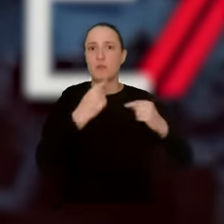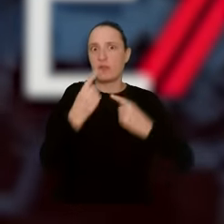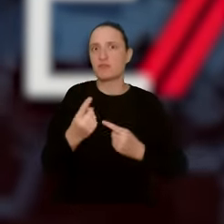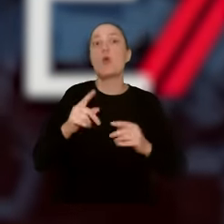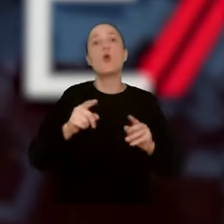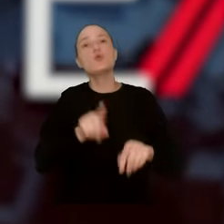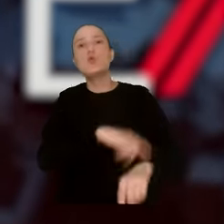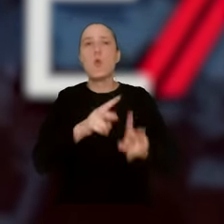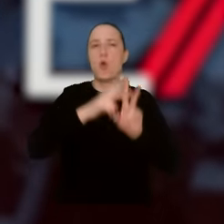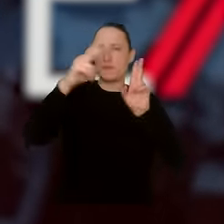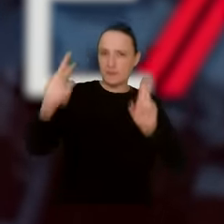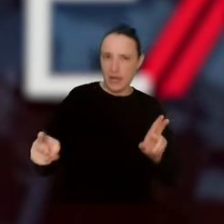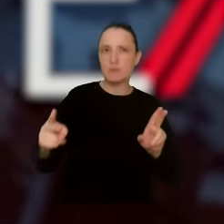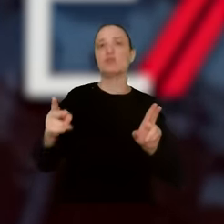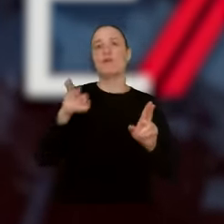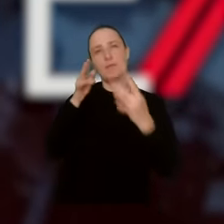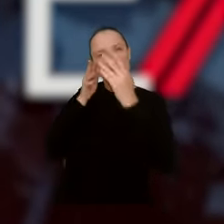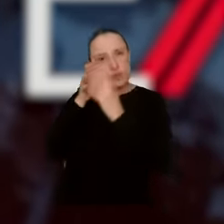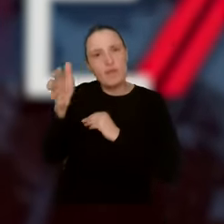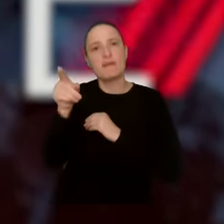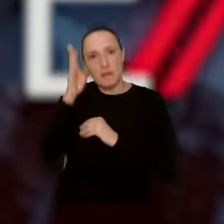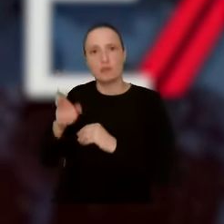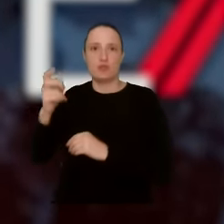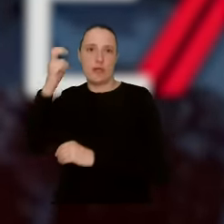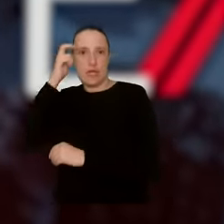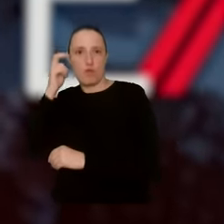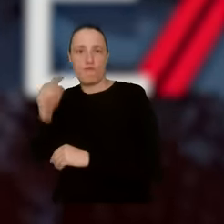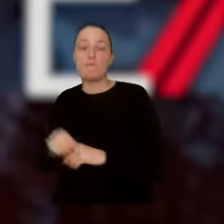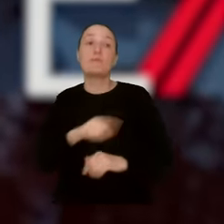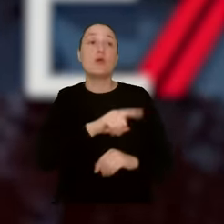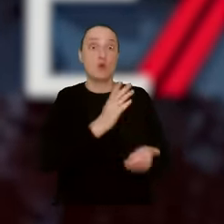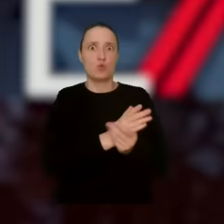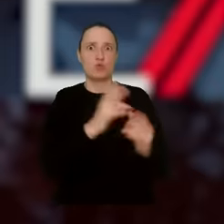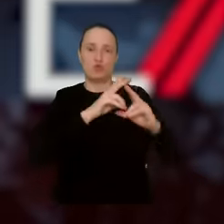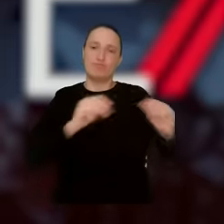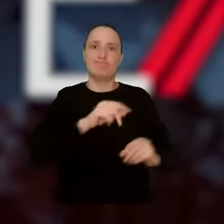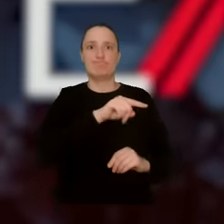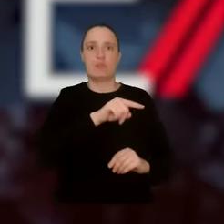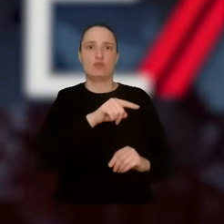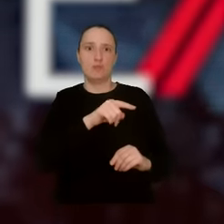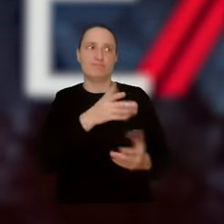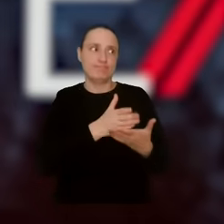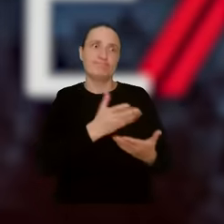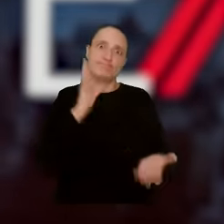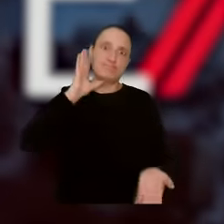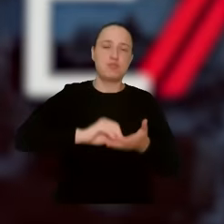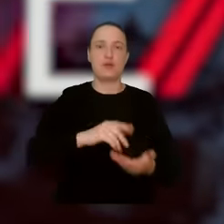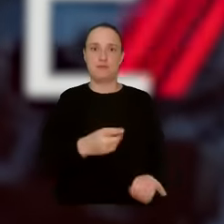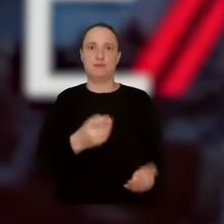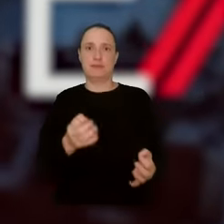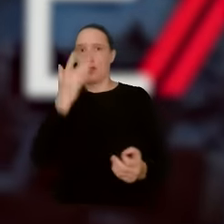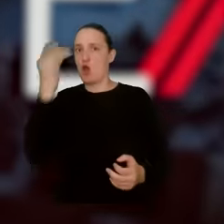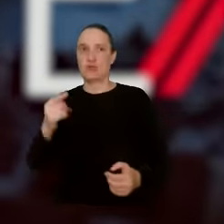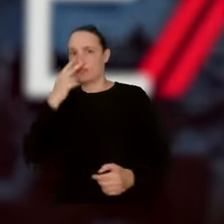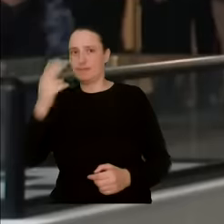i przewidywalną pomoc dla Kijowa. 75 lat od powstania sojuszu, zachodni świat ponownie musi mierzyć się z imperialnymi zakusami Rosji.